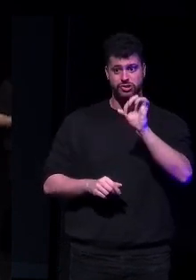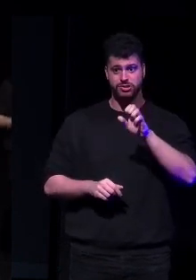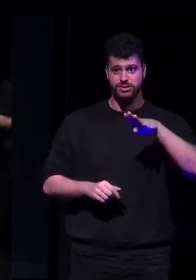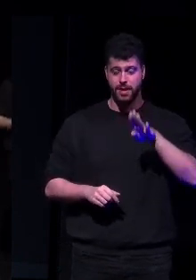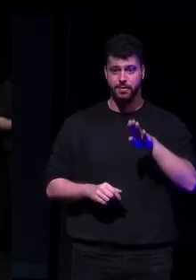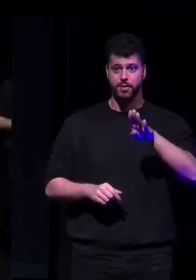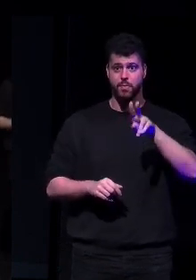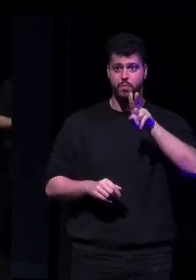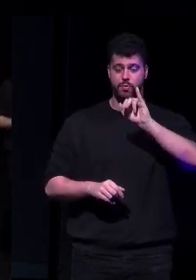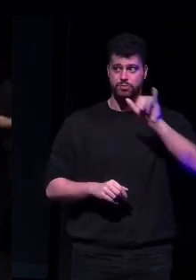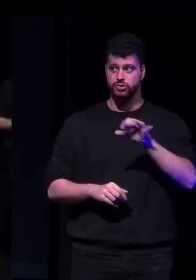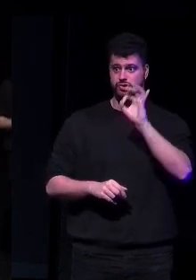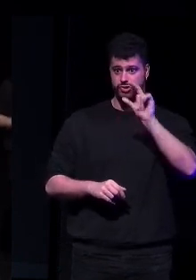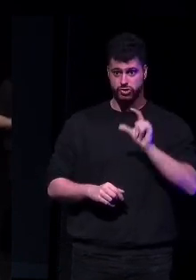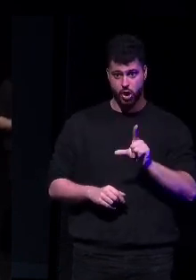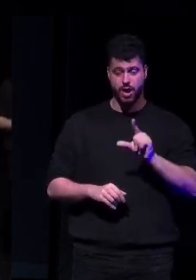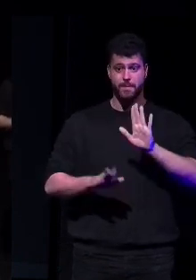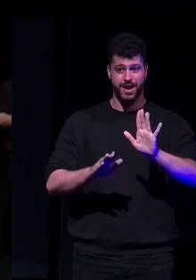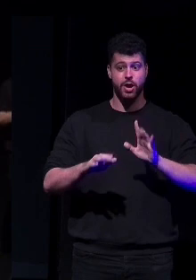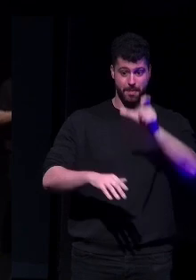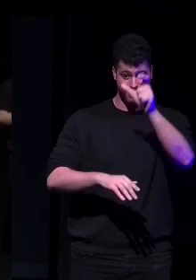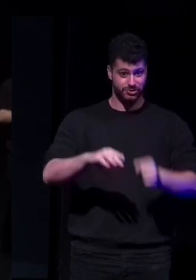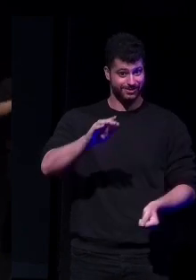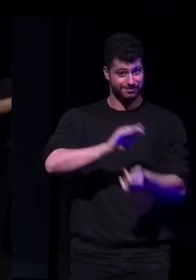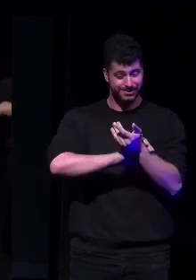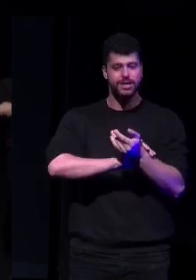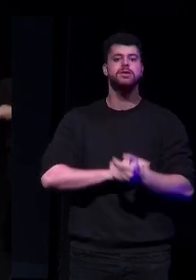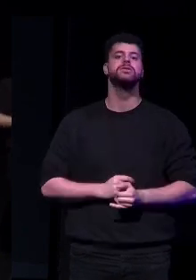de creuers fundada per Josep Ros i Pijuan. Ara sí.